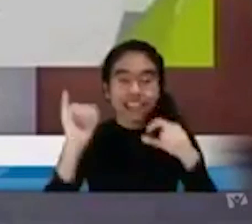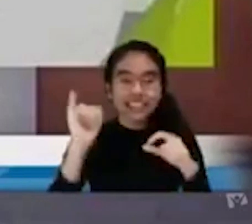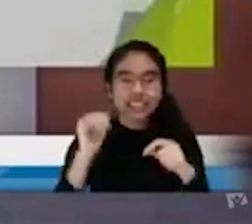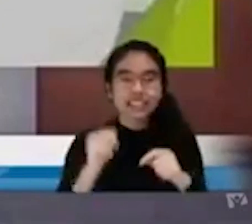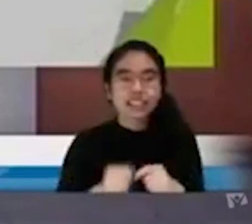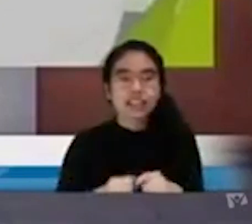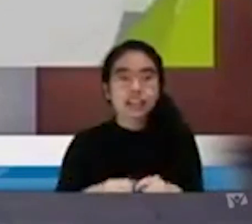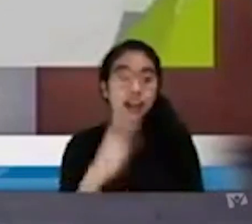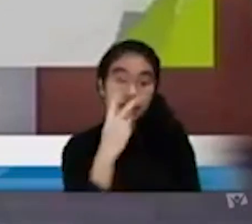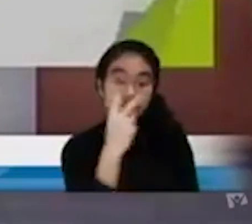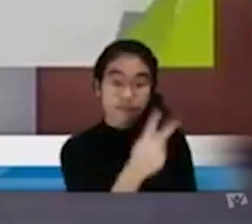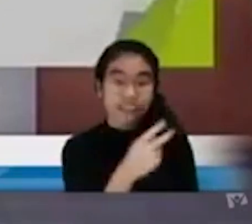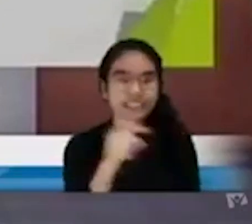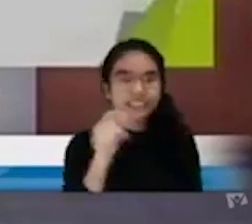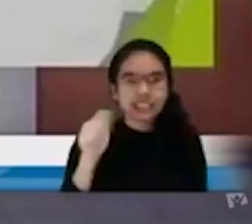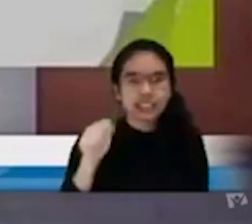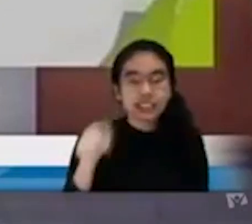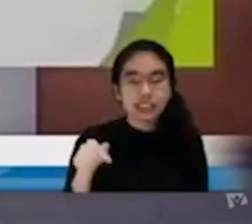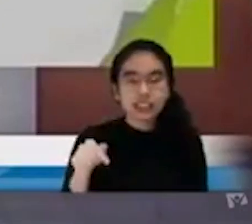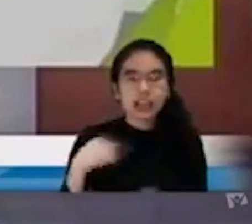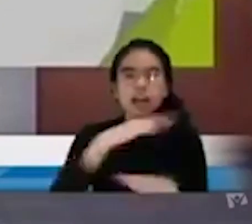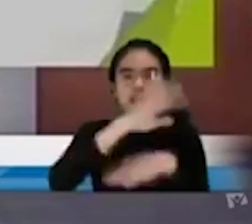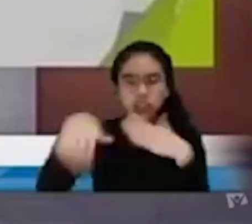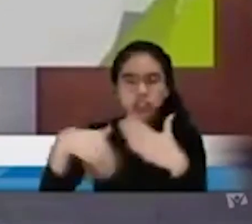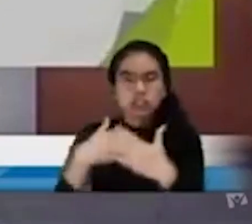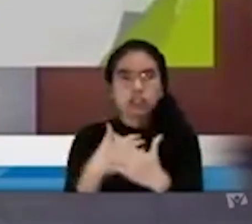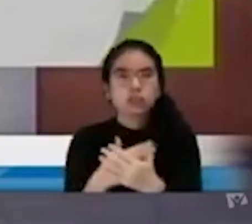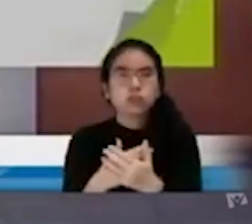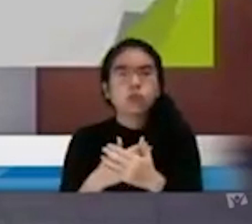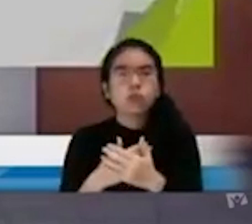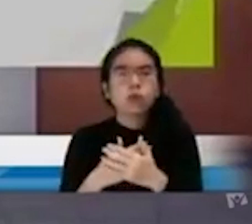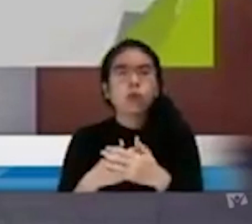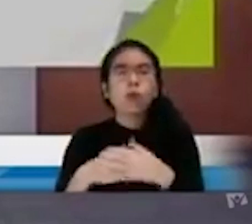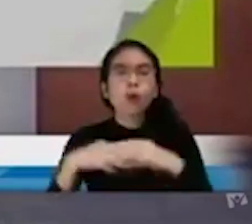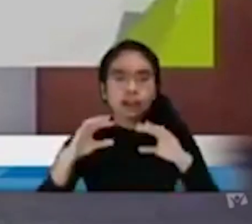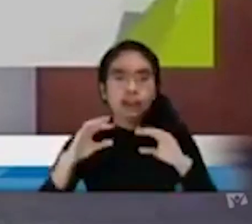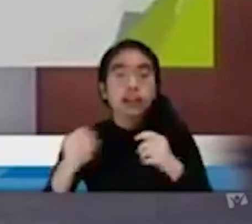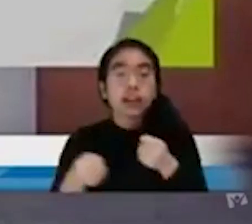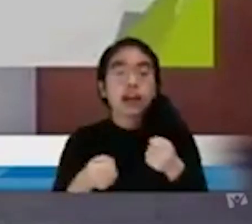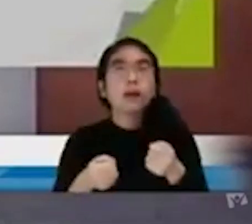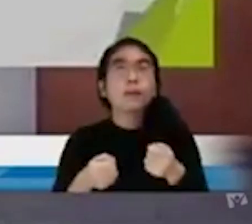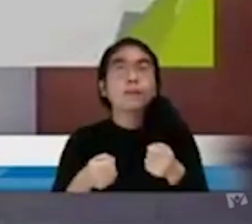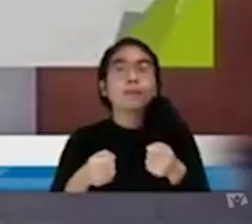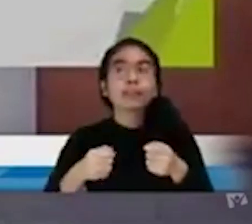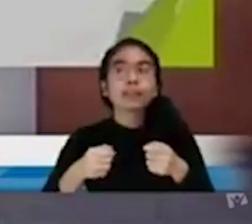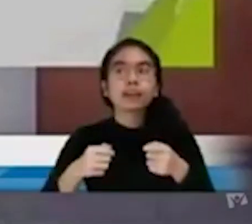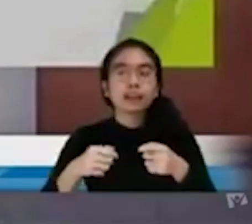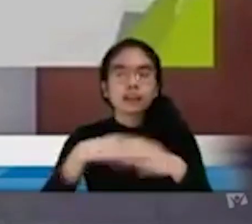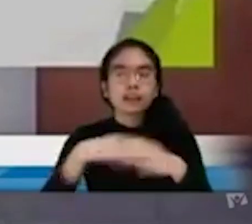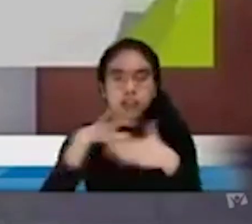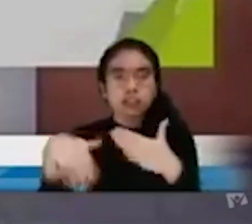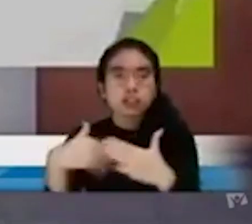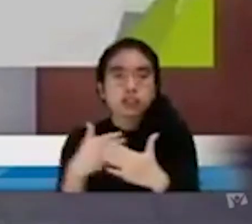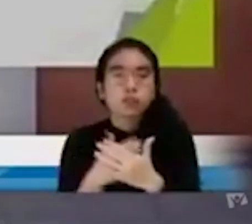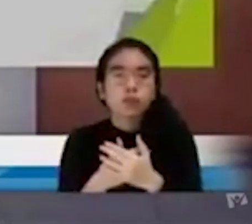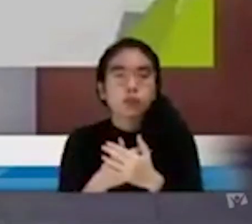dilakukan. Dan kita mendapatkan suatu pujian, terutama di situasi COVID sekarang ini. Puji